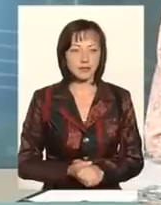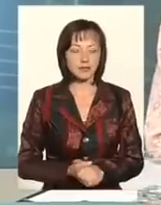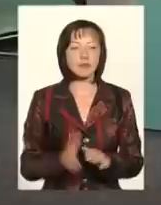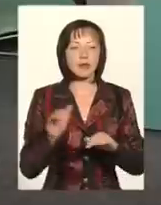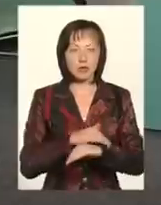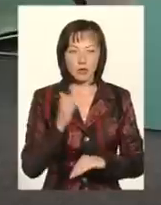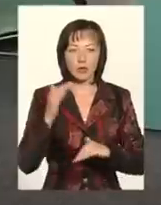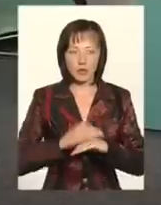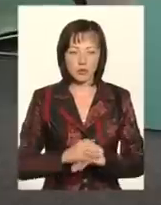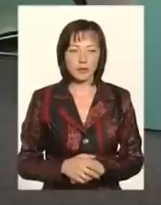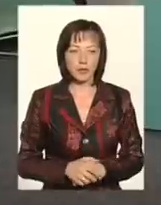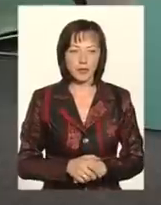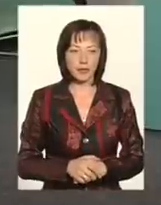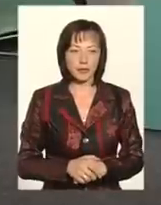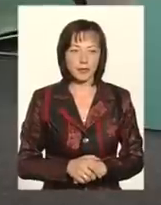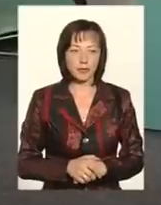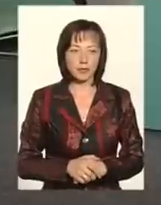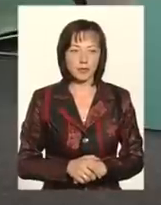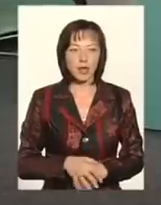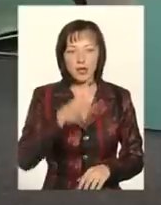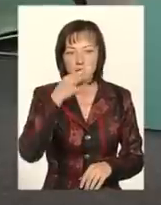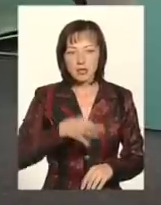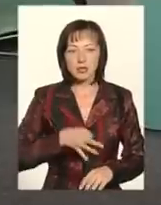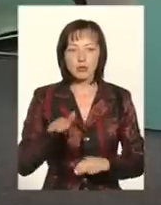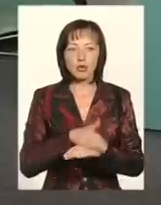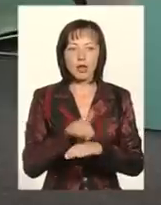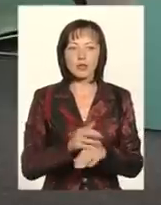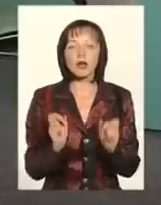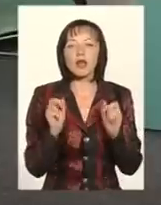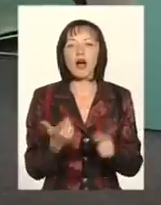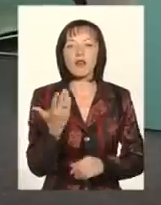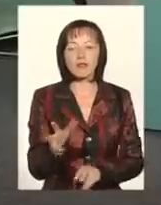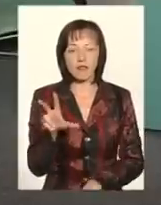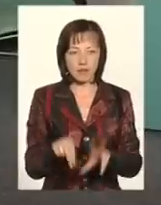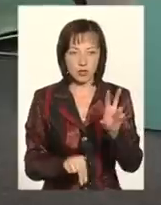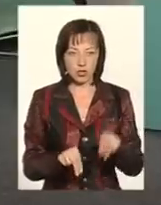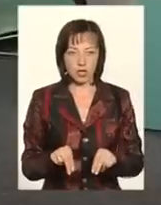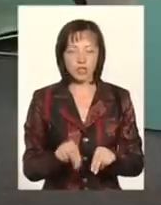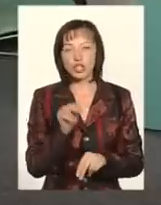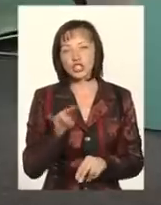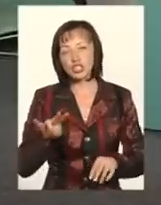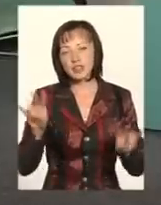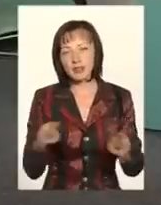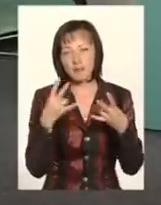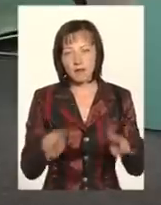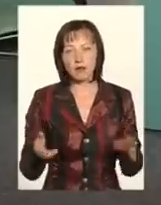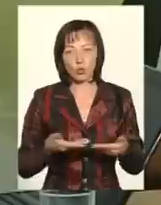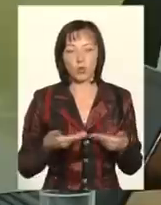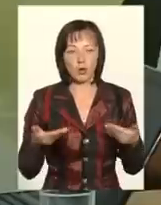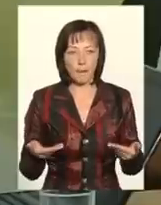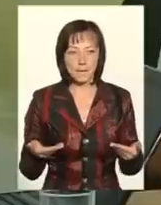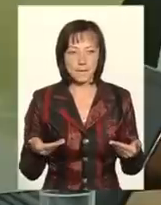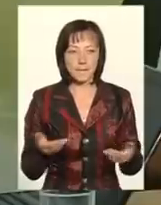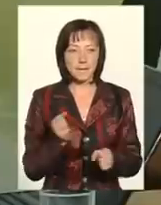Доброго вечора Добрий вечір Скажіть будь ласка як ви гадаєте чи не варто нам